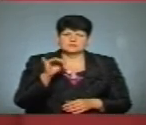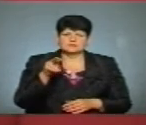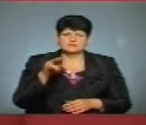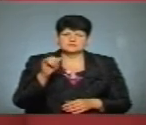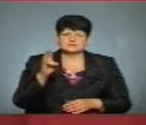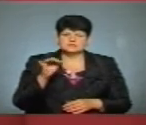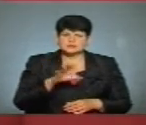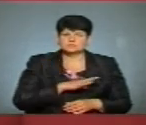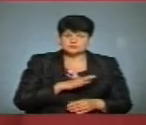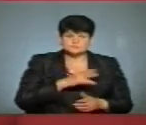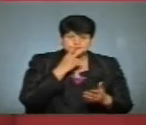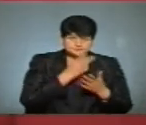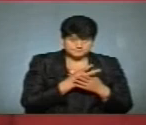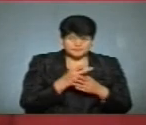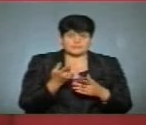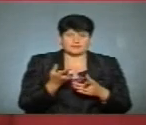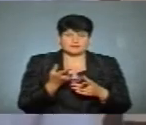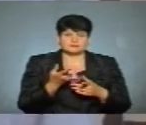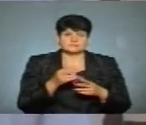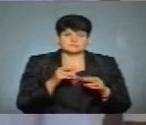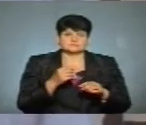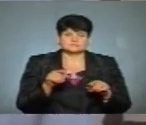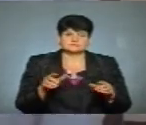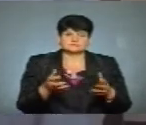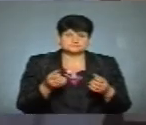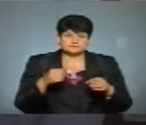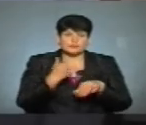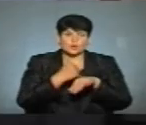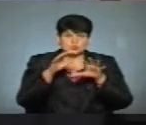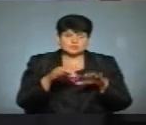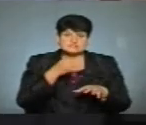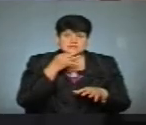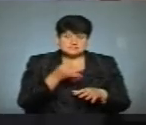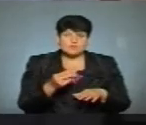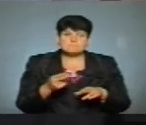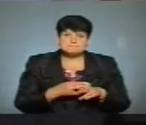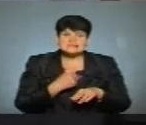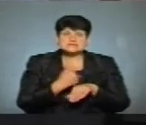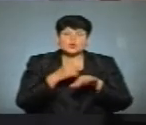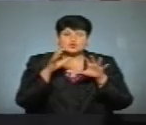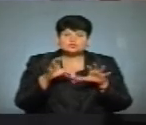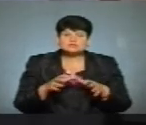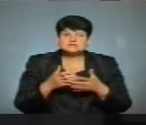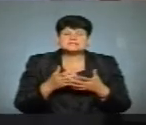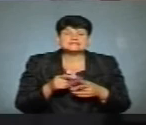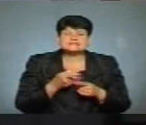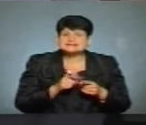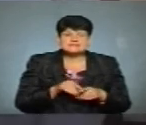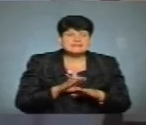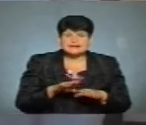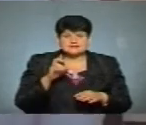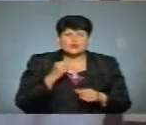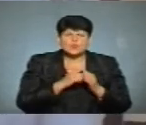був очевидцем творення Конституції, сказав: без Конституції то не є держава. Кожна окрема самостійна